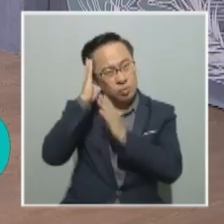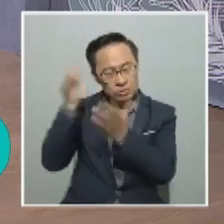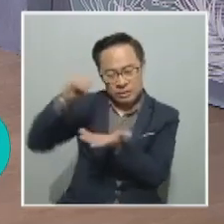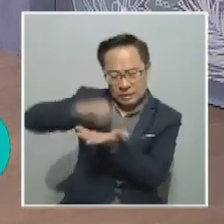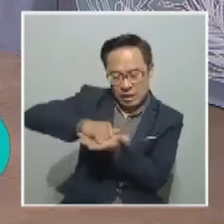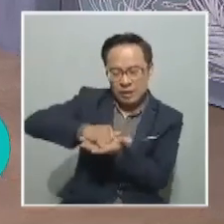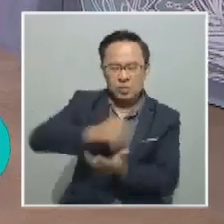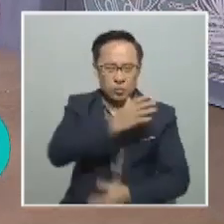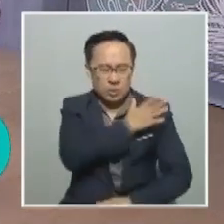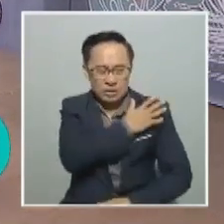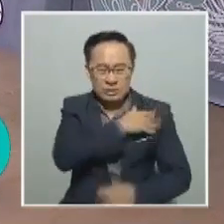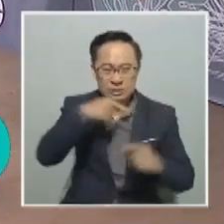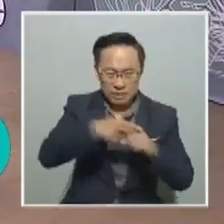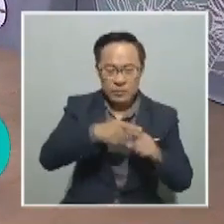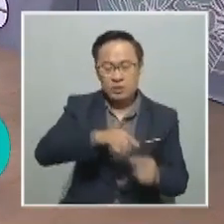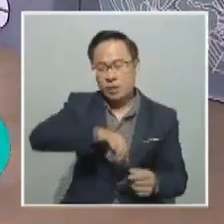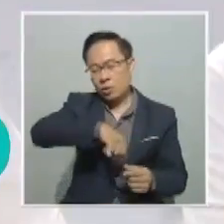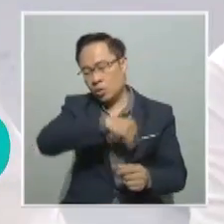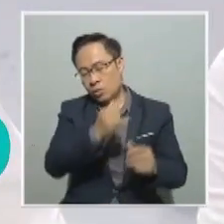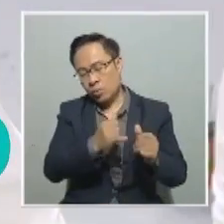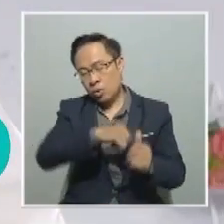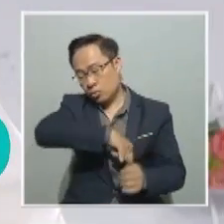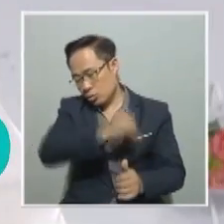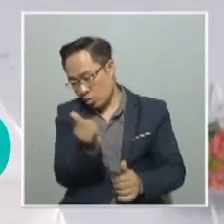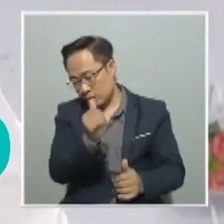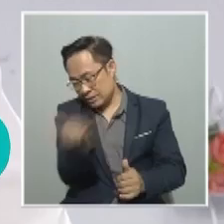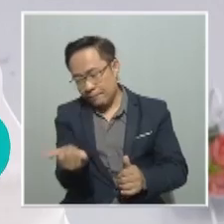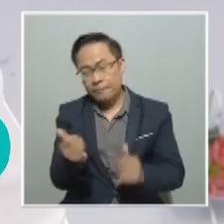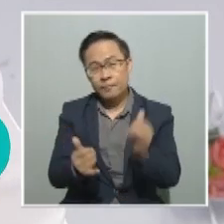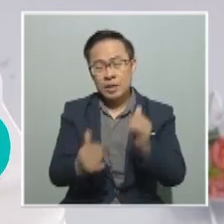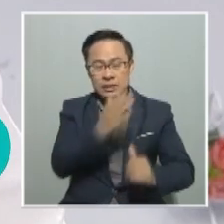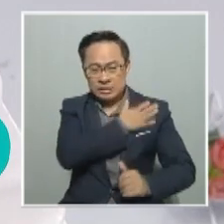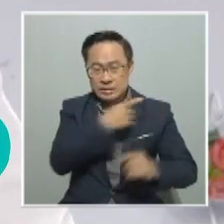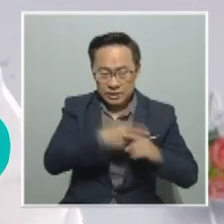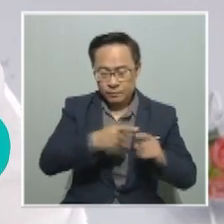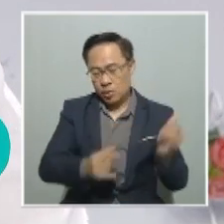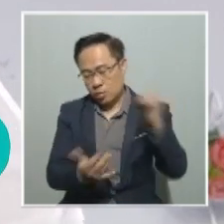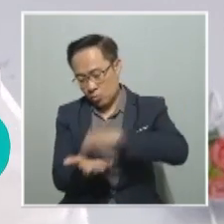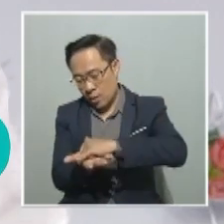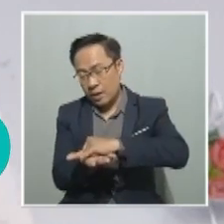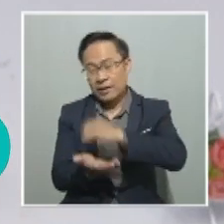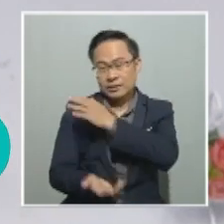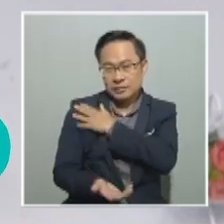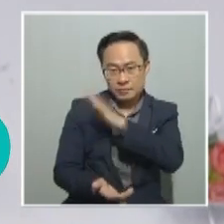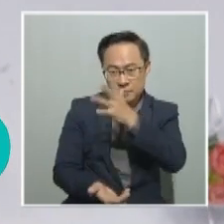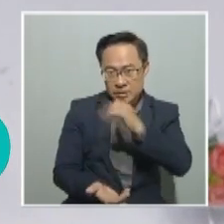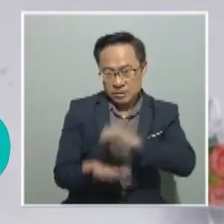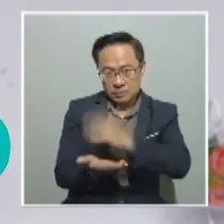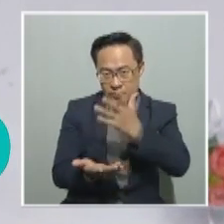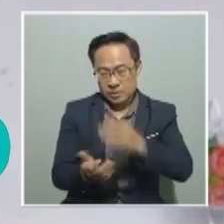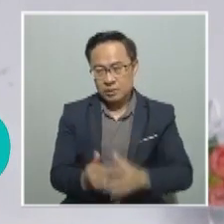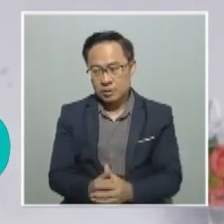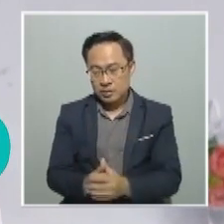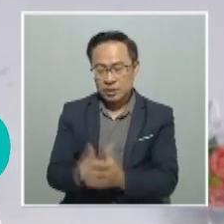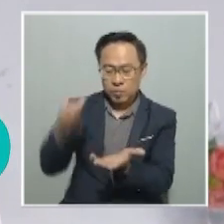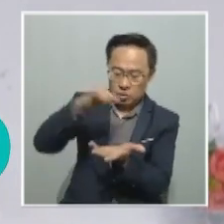เจ็บหัวไหล่มากแต่พอตะแคงขวาไม่เจ็บอันนี้เป็นอะไรคะขอแนะทางการแก้ไขเลยค่ะ นอนตะแคงด้านซ้ายแล้วเจ็บหัวไหล่ด้านซ้